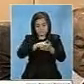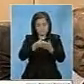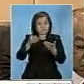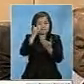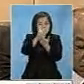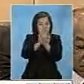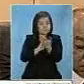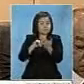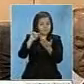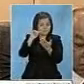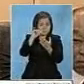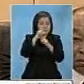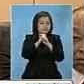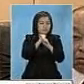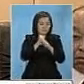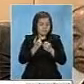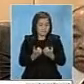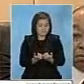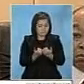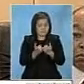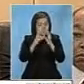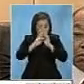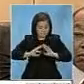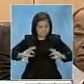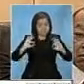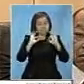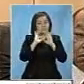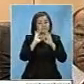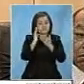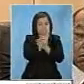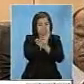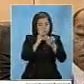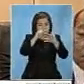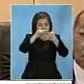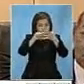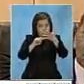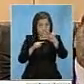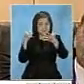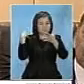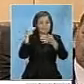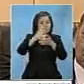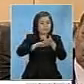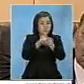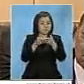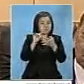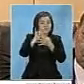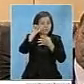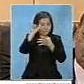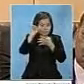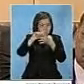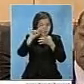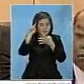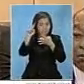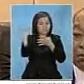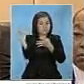นดขึ้นนั้นมีความสำคัญ4ประการยุทธศาสตร์เรื่องแรกก็คือการเพิ่มขีด